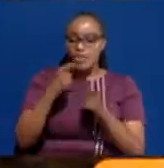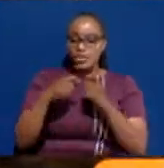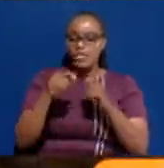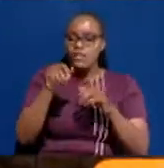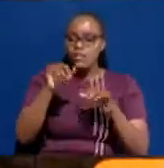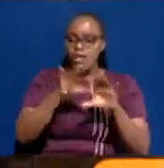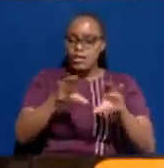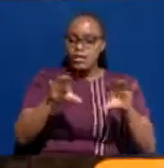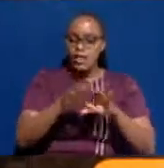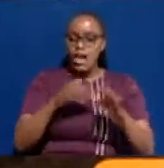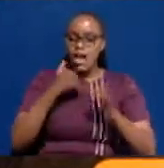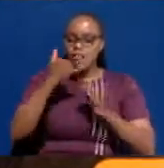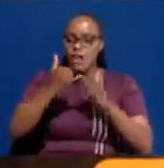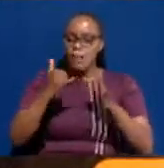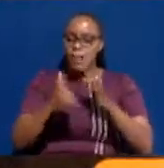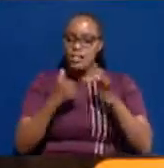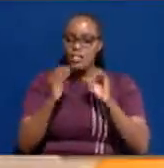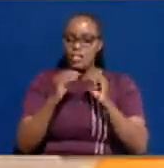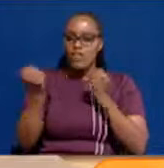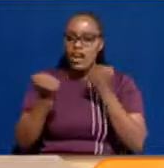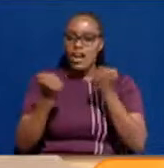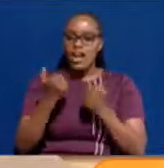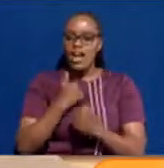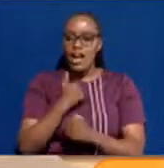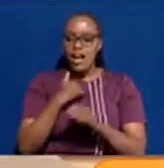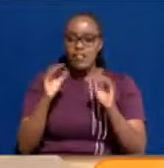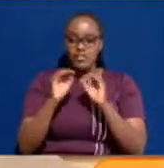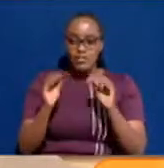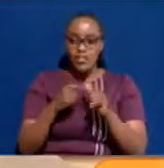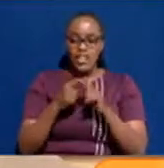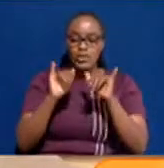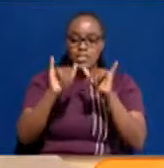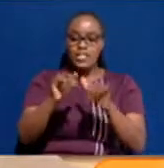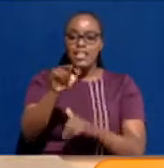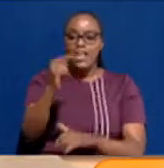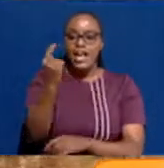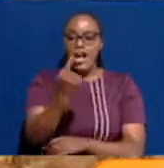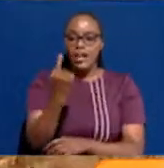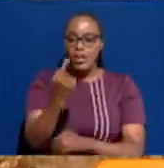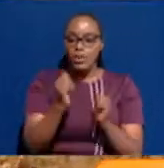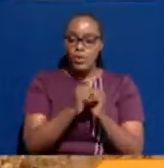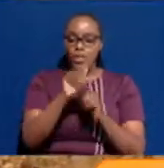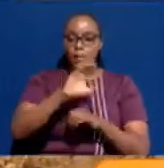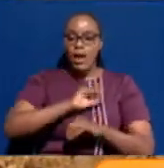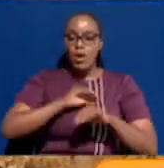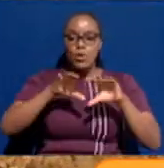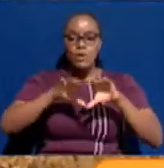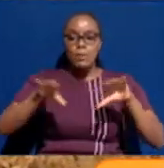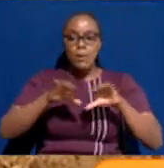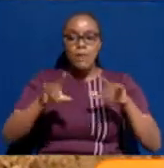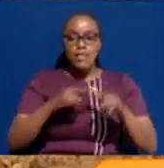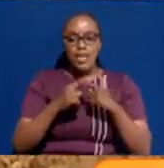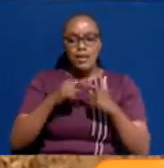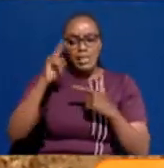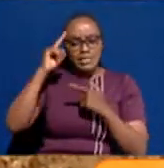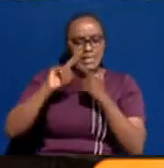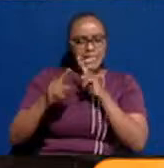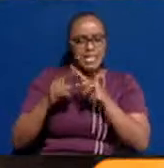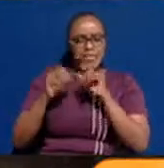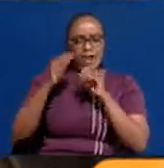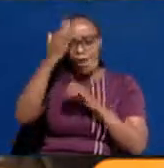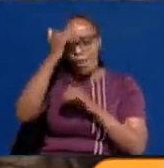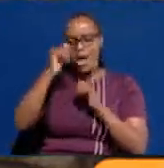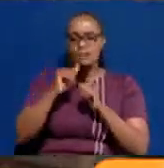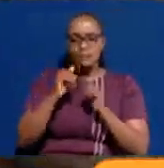Hauna mashini, hauna gari, hauna nini. Uko hapo peke yako na mbao zako. So nikajiuliza mbona